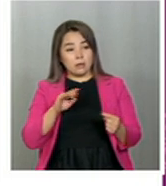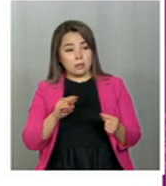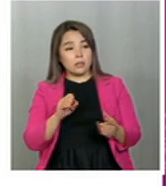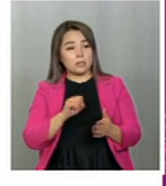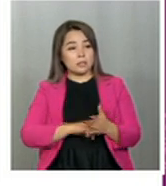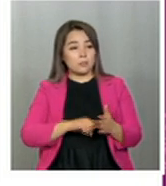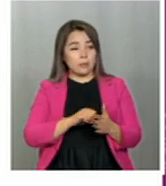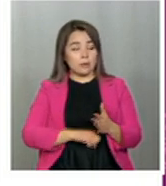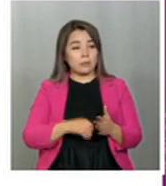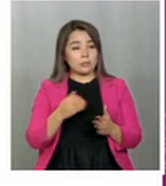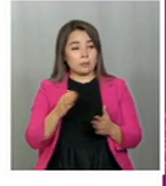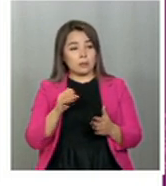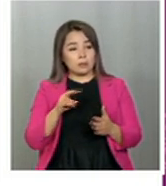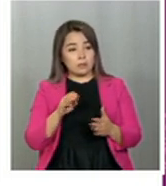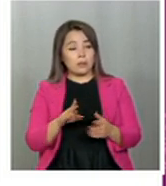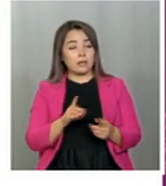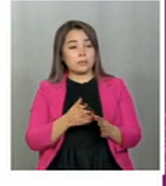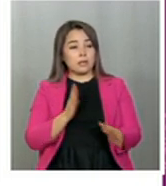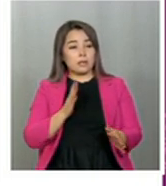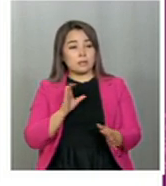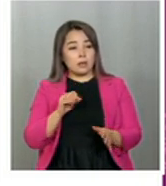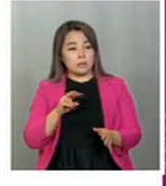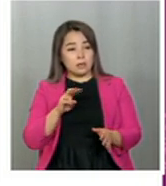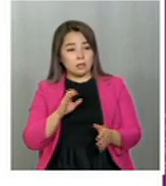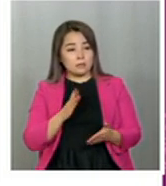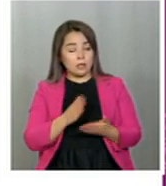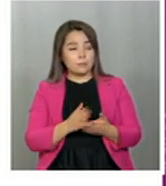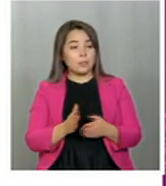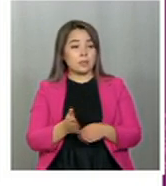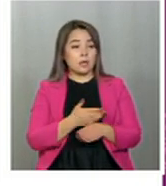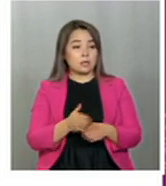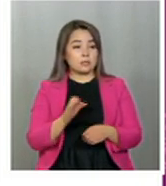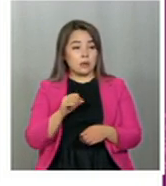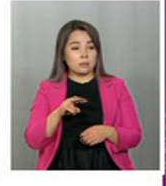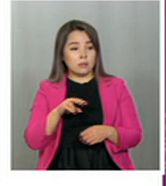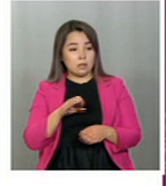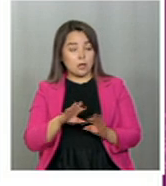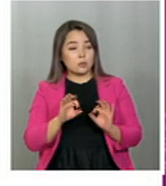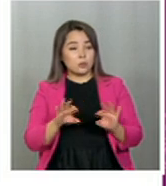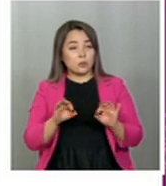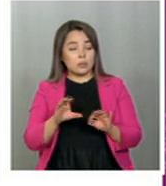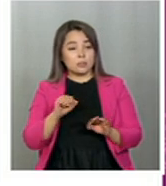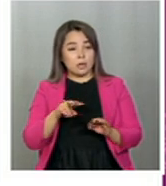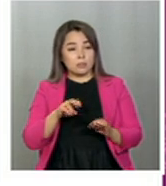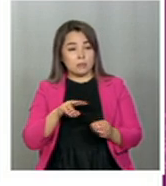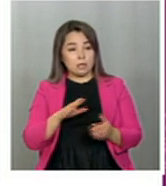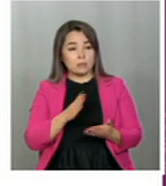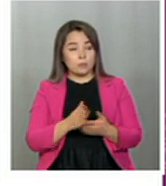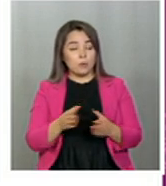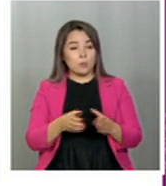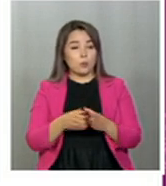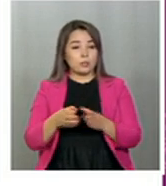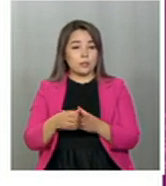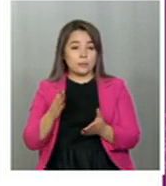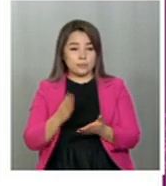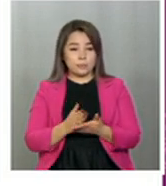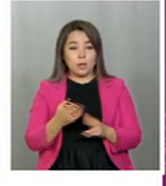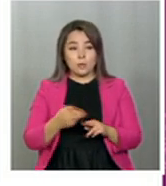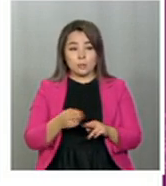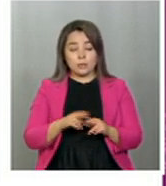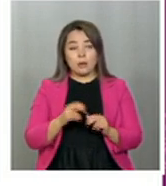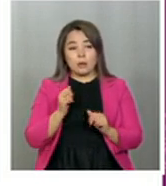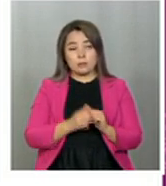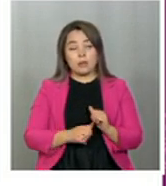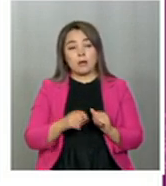себеп салдар салалас, кезекте салалас, талғаулы салалас, түсіндірмелі салалас болып бөлінеді. Енді